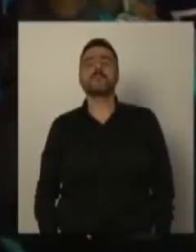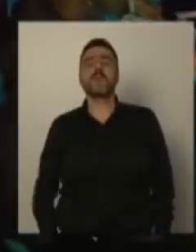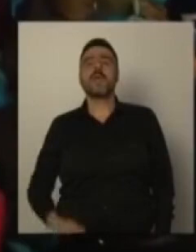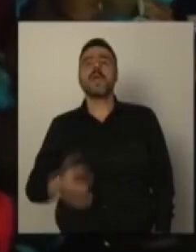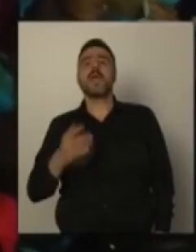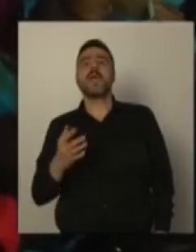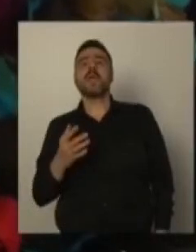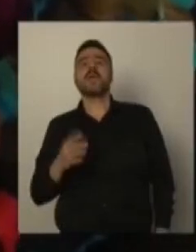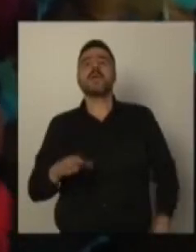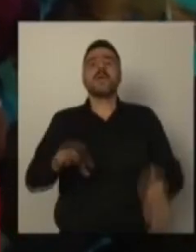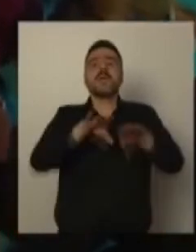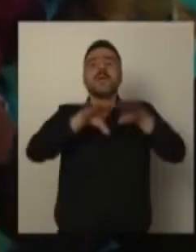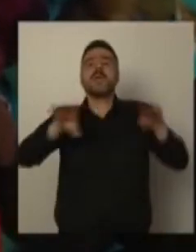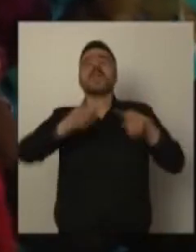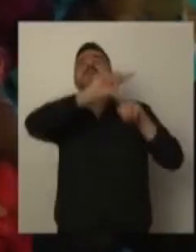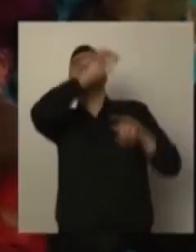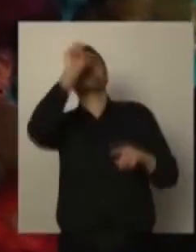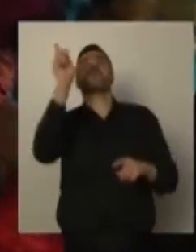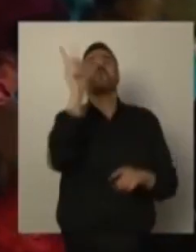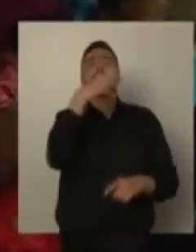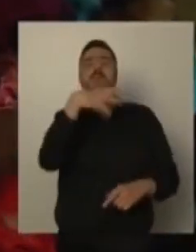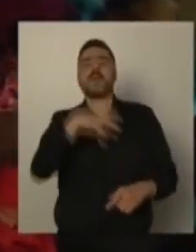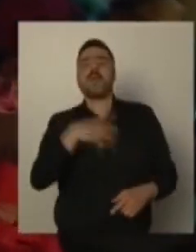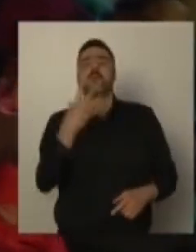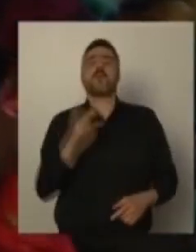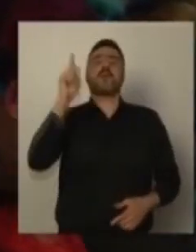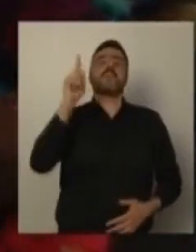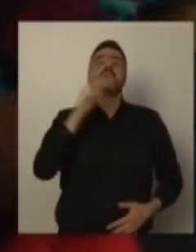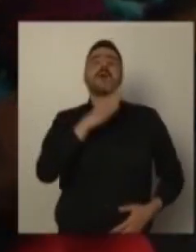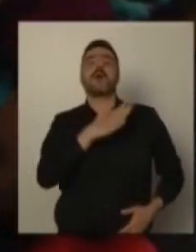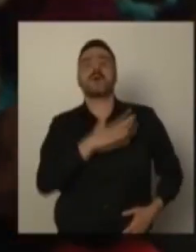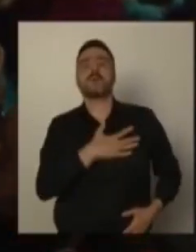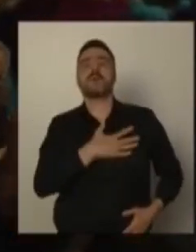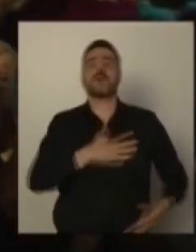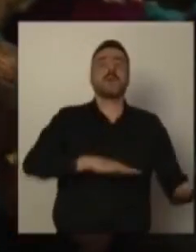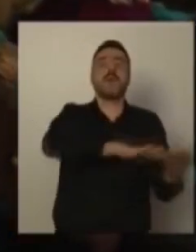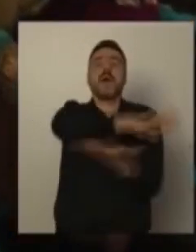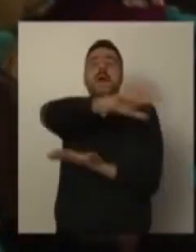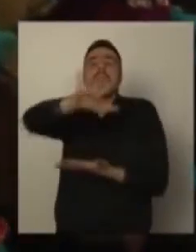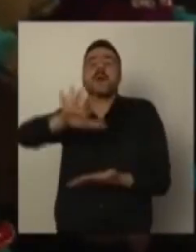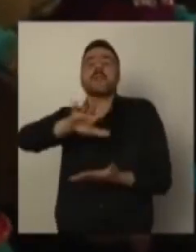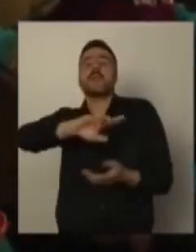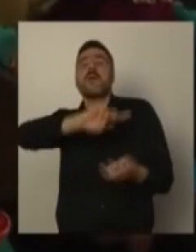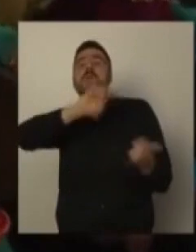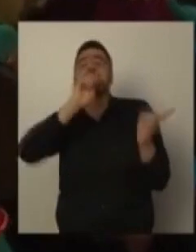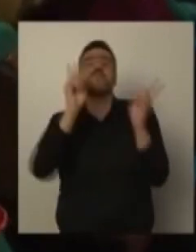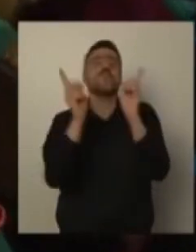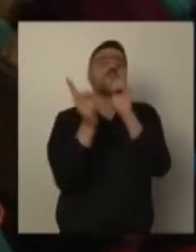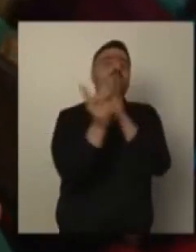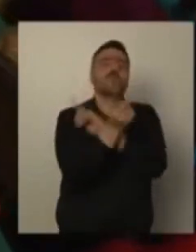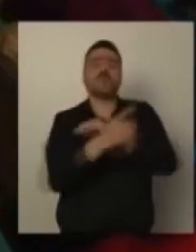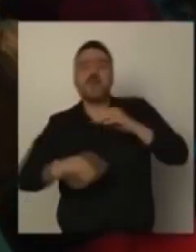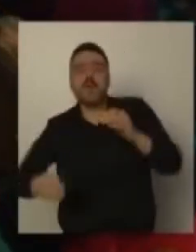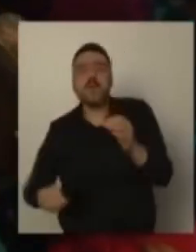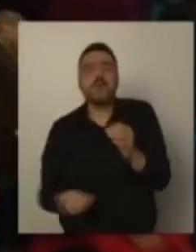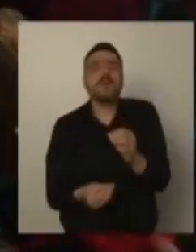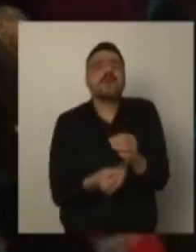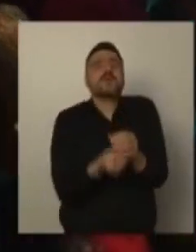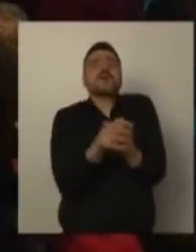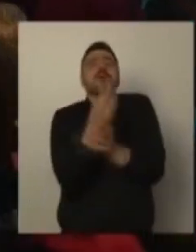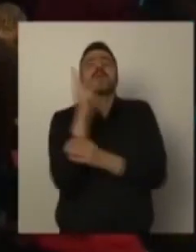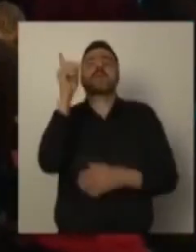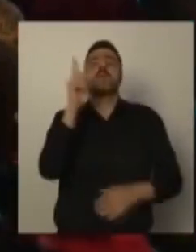Ey yerlerin ve göklerin sahibi, kainatı ve bütün mevcudatı yoktan var eden